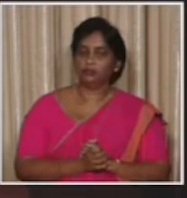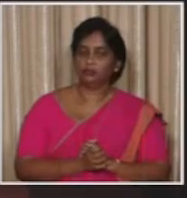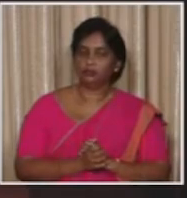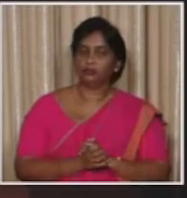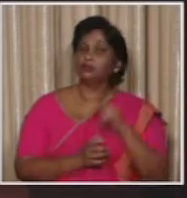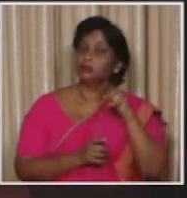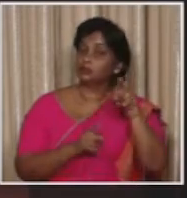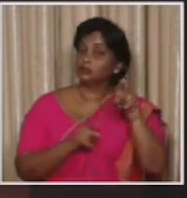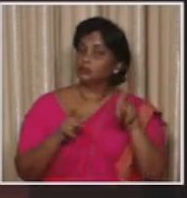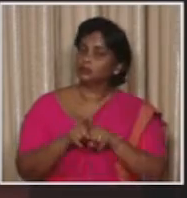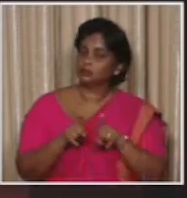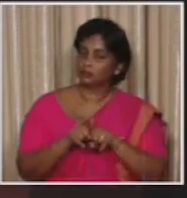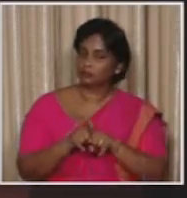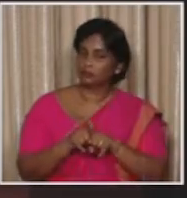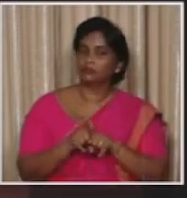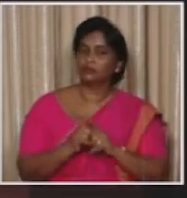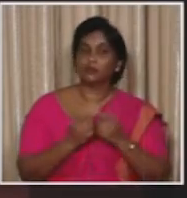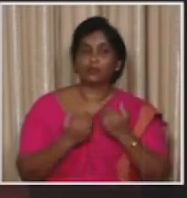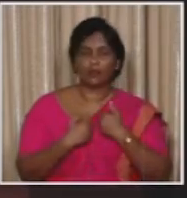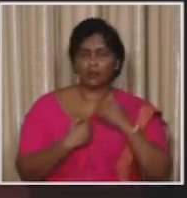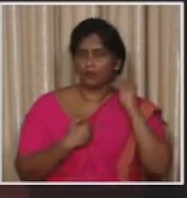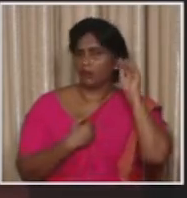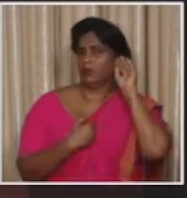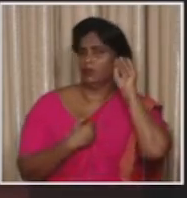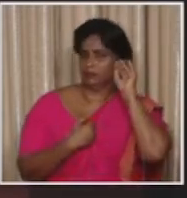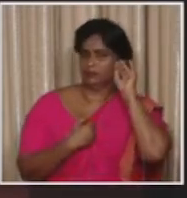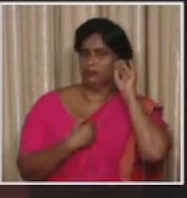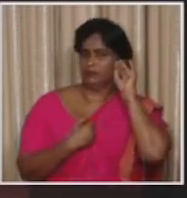ඒ වගේම අපිට අහන්නට ලැබුණා